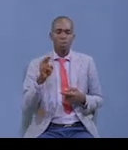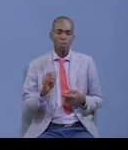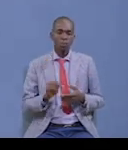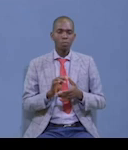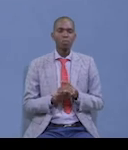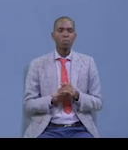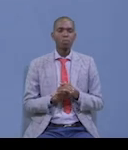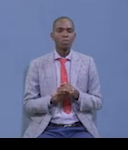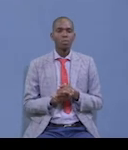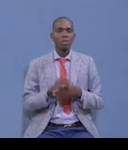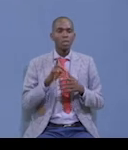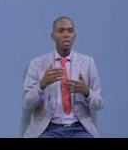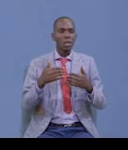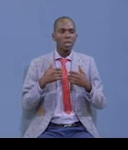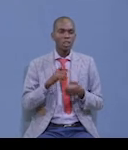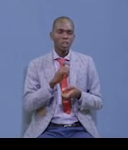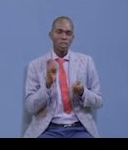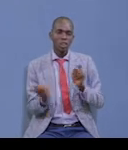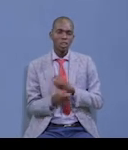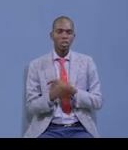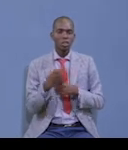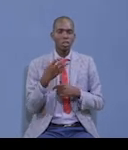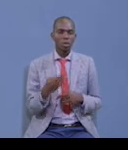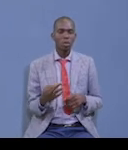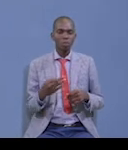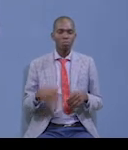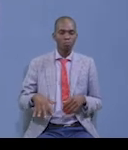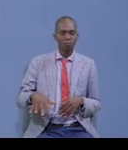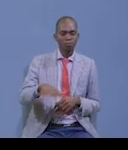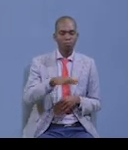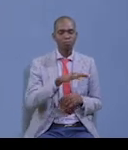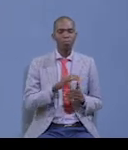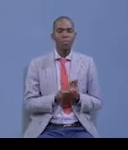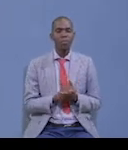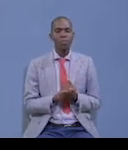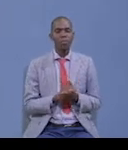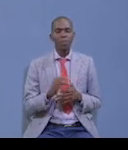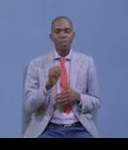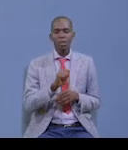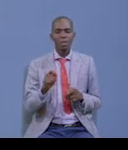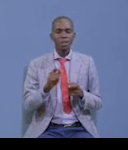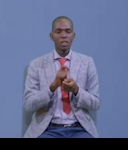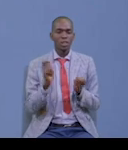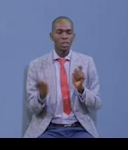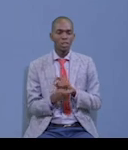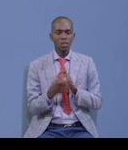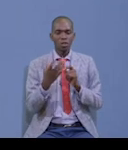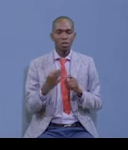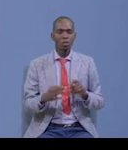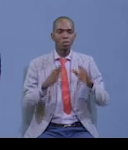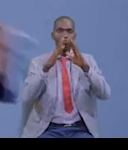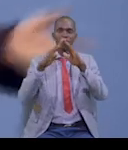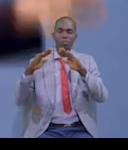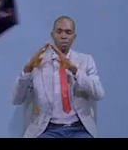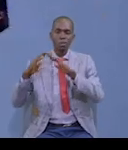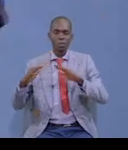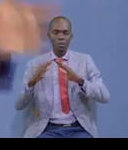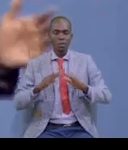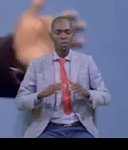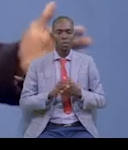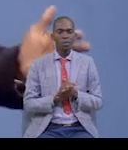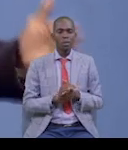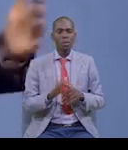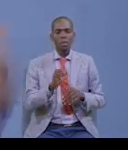of location. స్థలానికి సంబంధించిన మార్పు. The change of the city. ఆ యొక్క నగరానికి సంబంధించిన మార్పు.